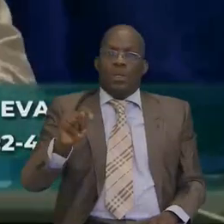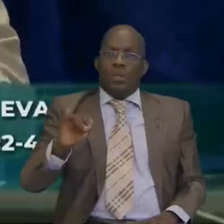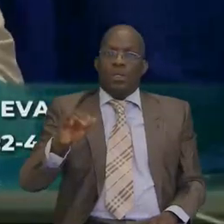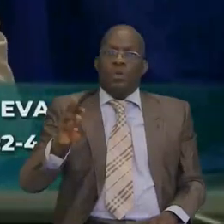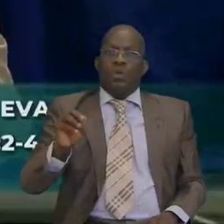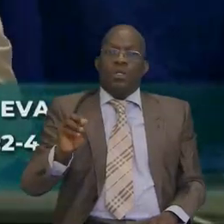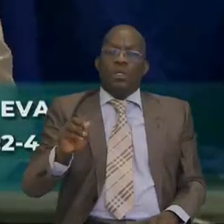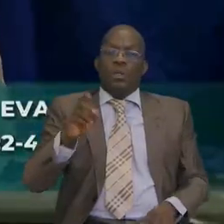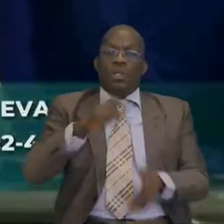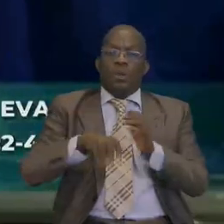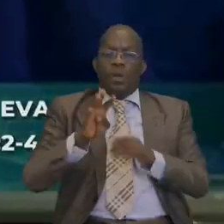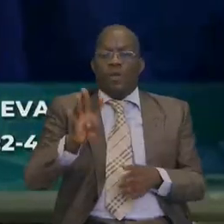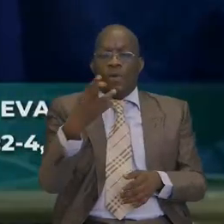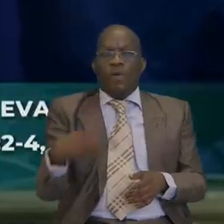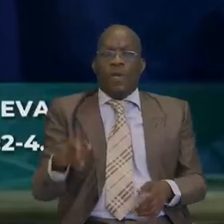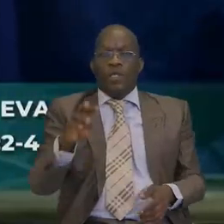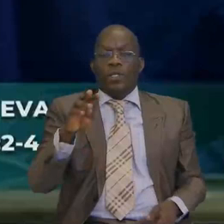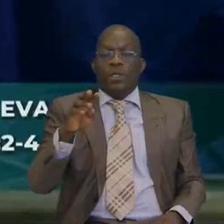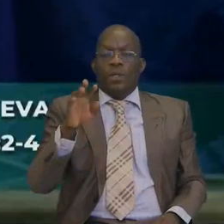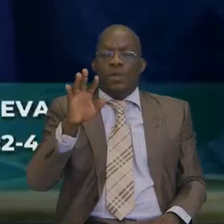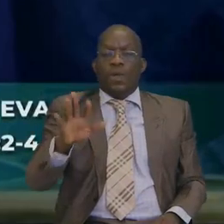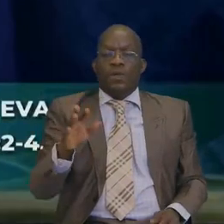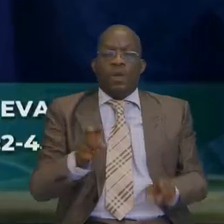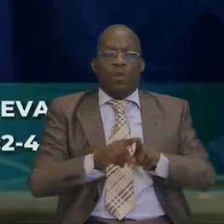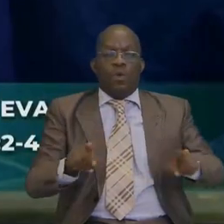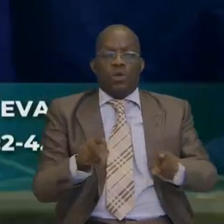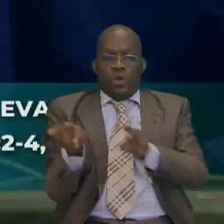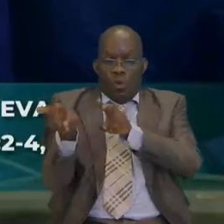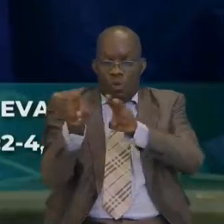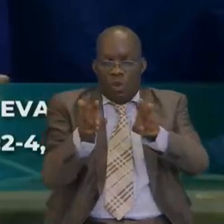Verset 5. Mais toi, sois sobre en toutes choses.